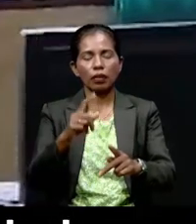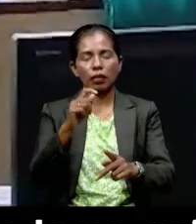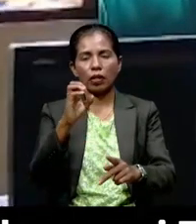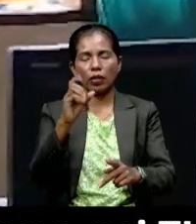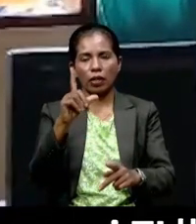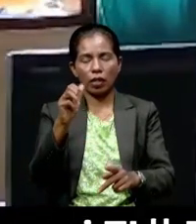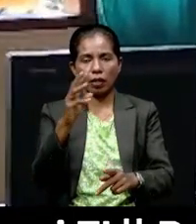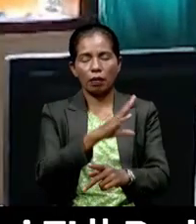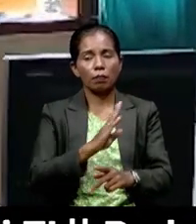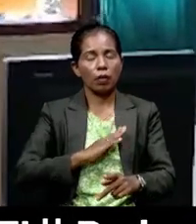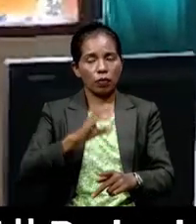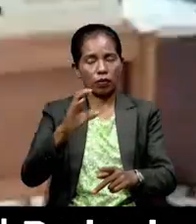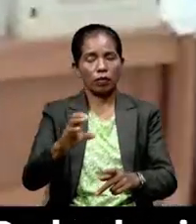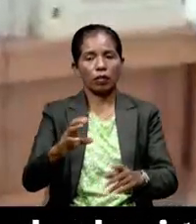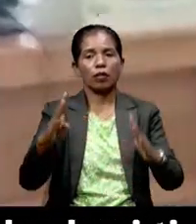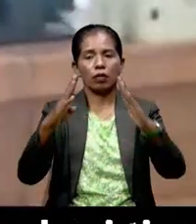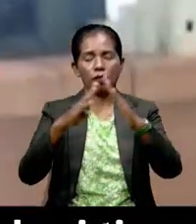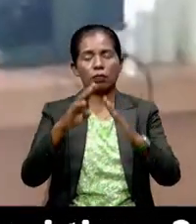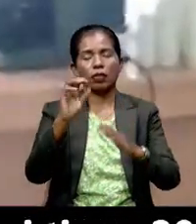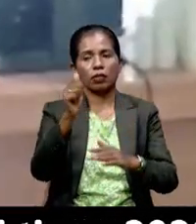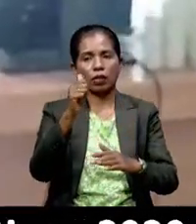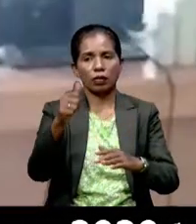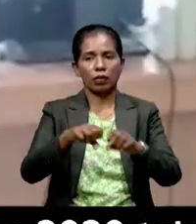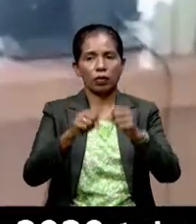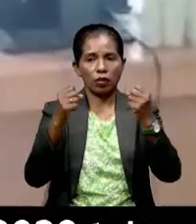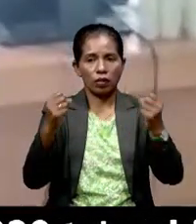baucau, resulta uma sanulo racing